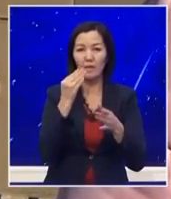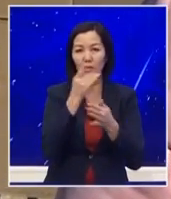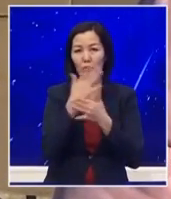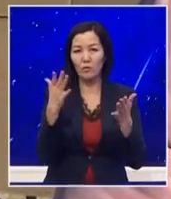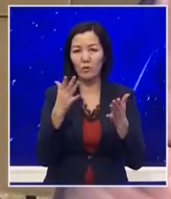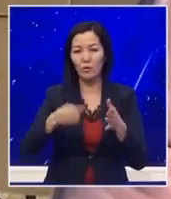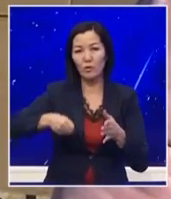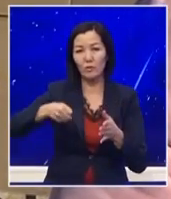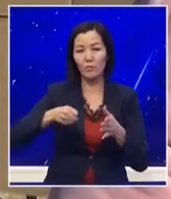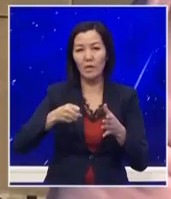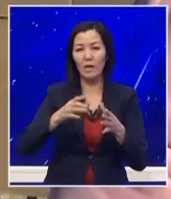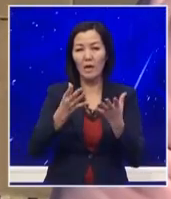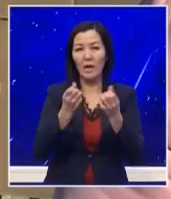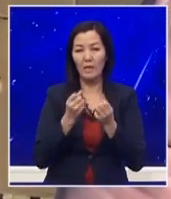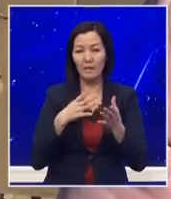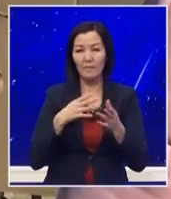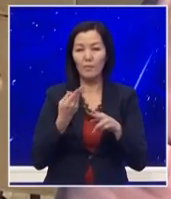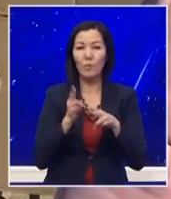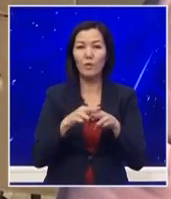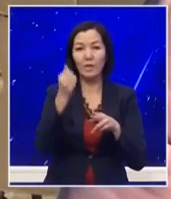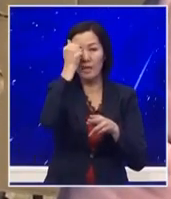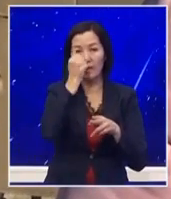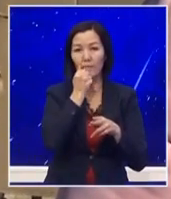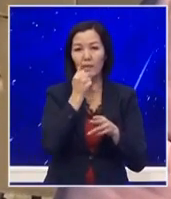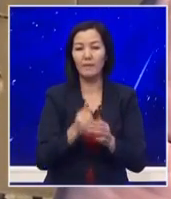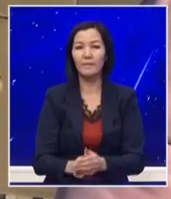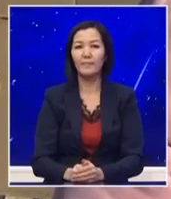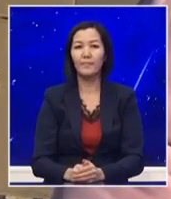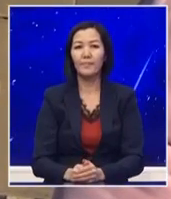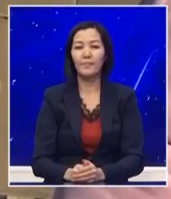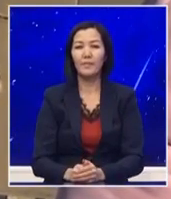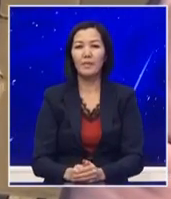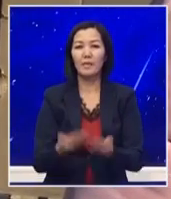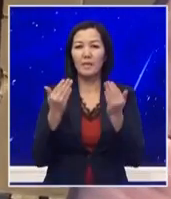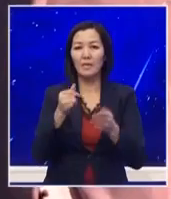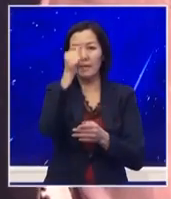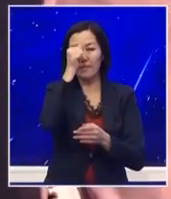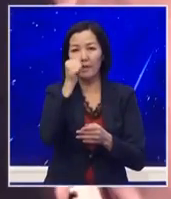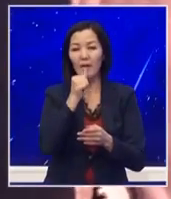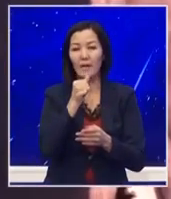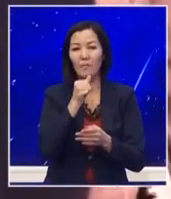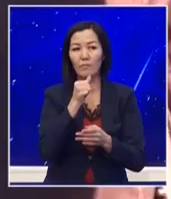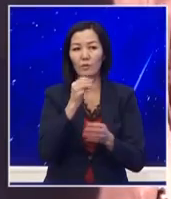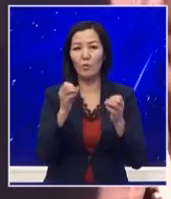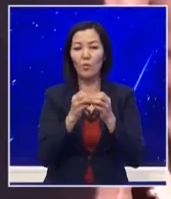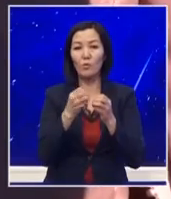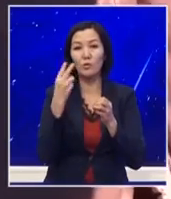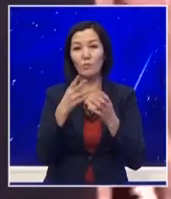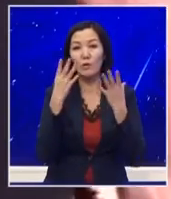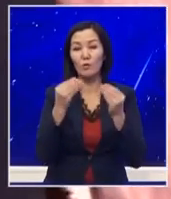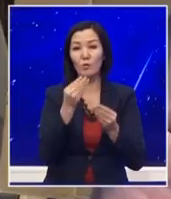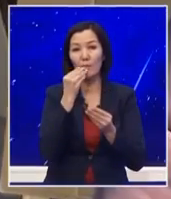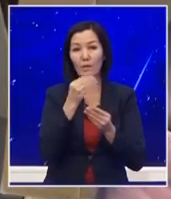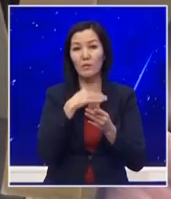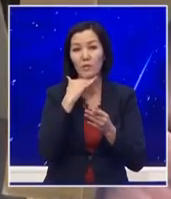алып келіп тұр мешіт тарапынан. Ол кісілерге де алғысым шексіз. Енді бір ай болмаса да осы 10 күн 20 күнге осы азық